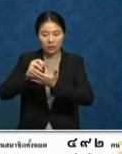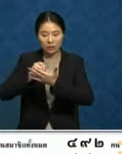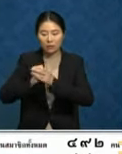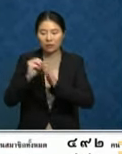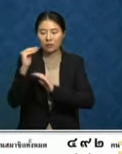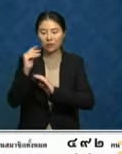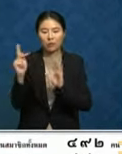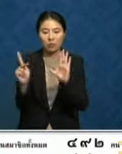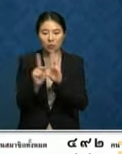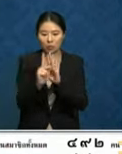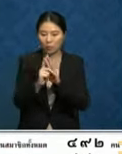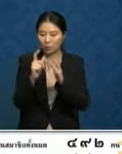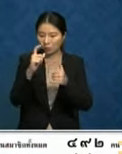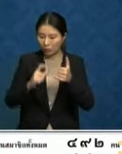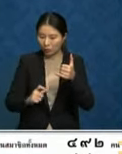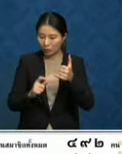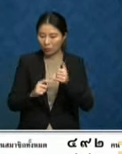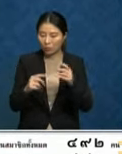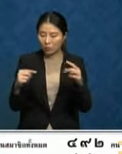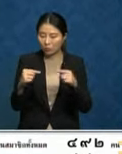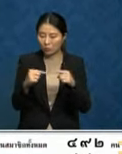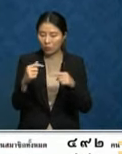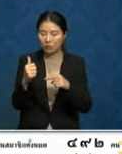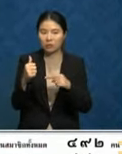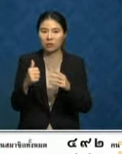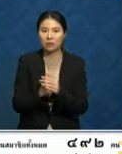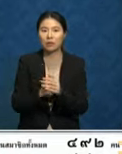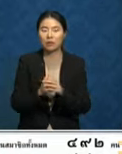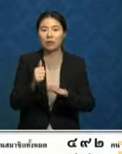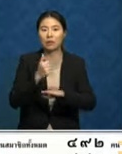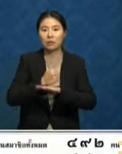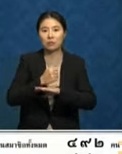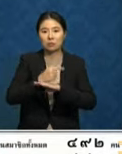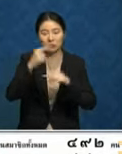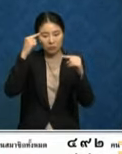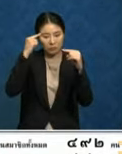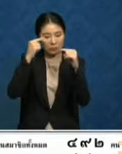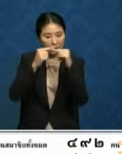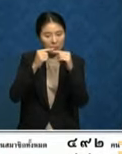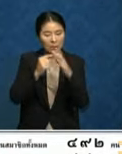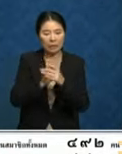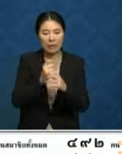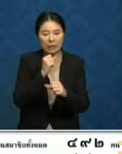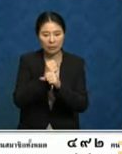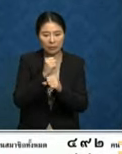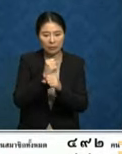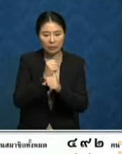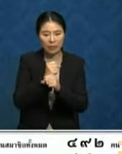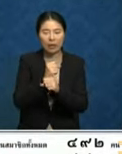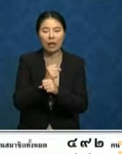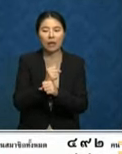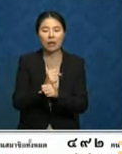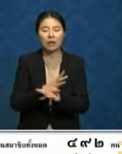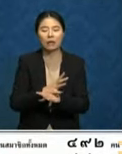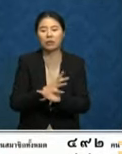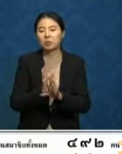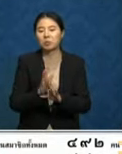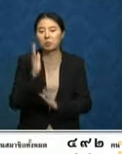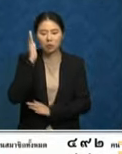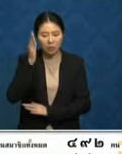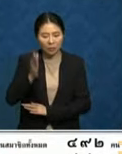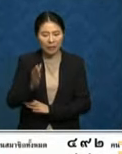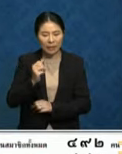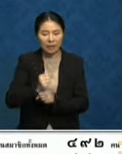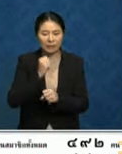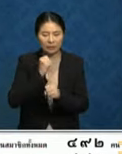ของมหาวิทยาลัยให้อธิการบดีแสดงเป้าหมายที่ชัดเจนว่าหากได้ดำรงตำแหน่งอธิการบดี